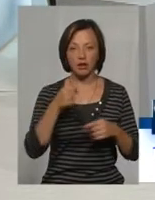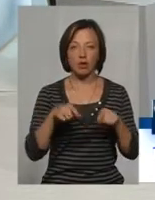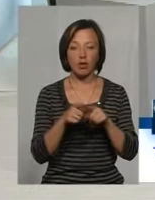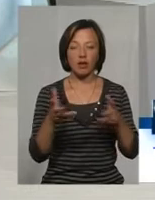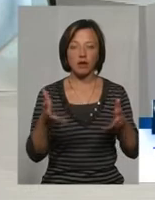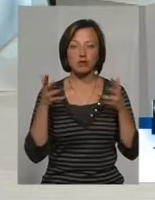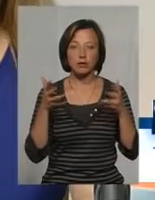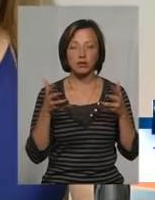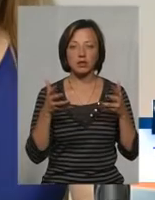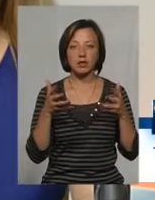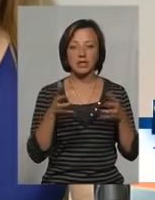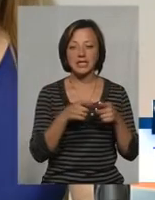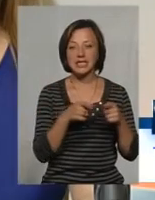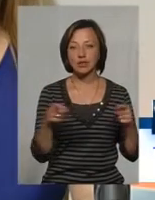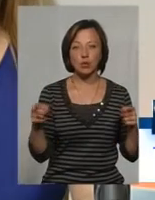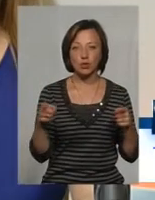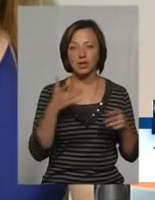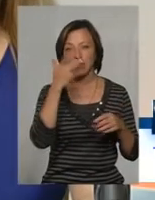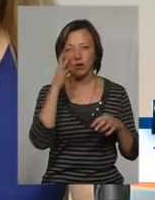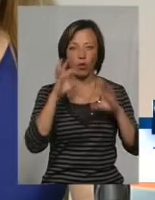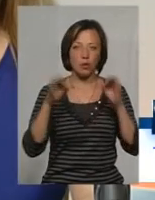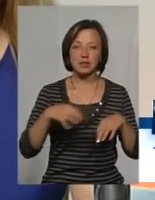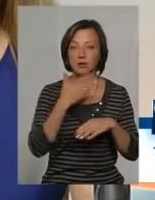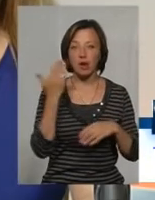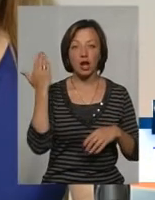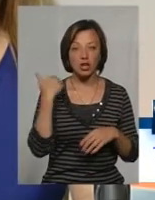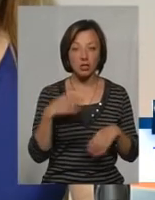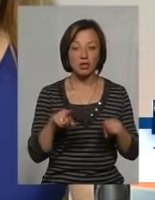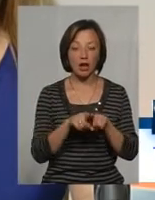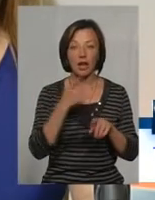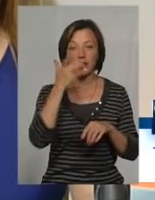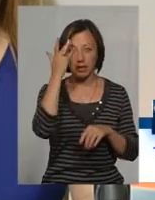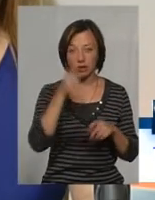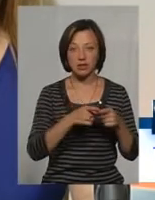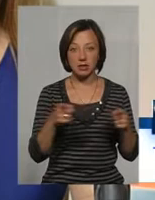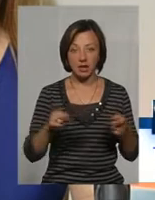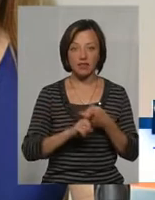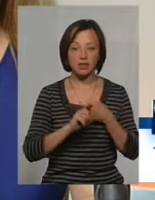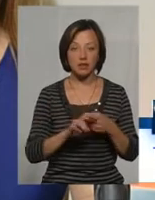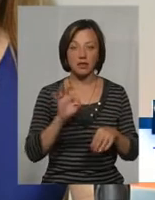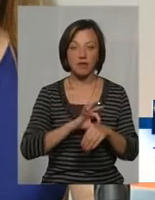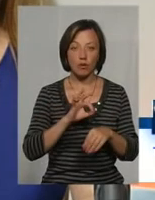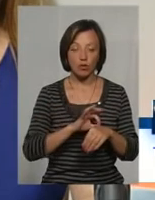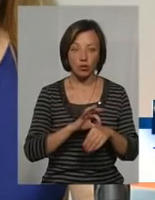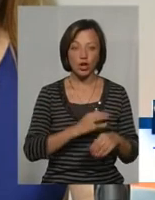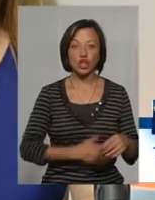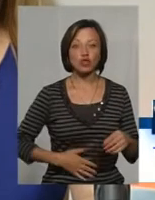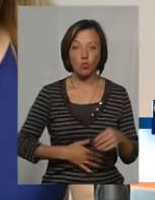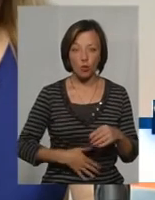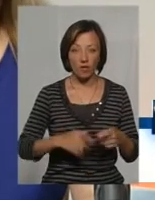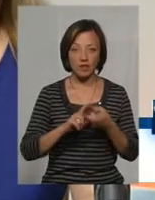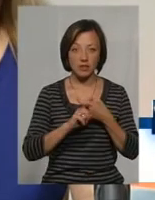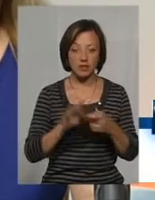вираженої, яскраво вираженої сезонності немає. Якщо раніше було прийнято так, що літо – це сезон інфекційних захворювань, в першу чергу